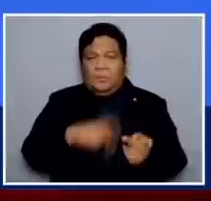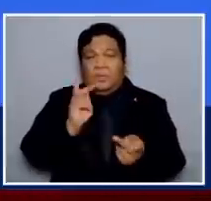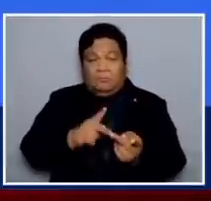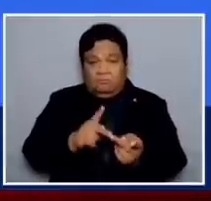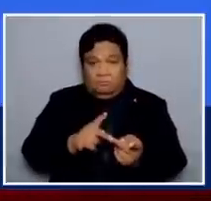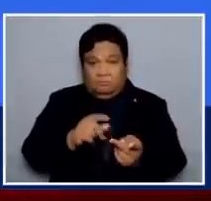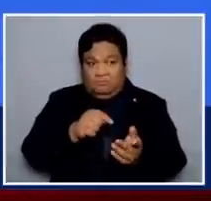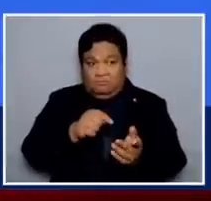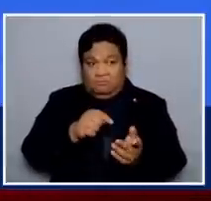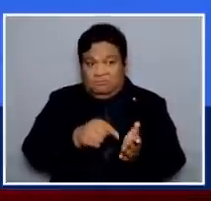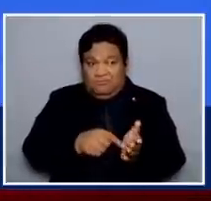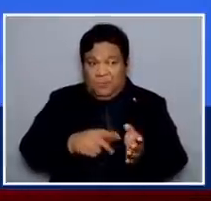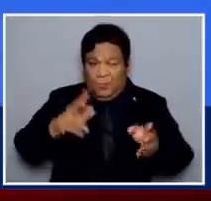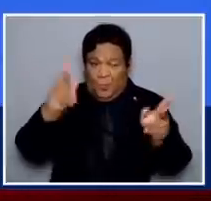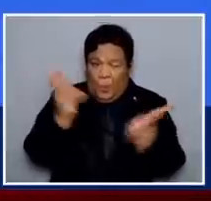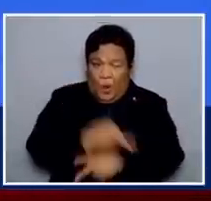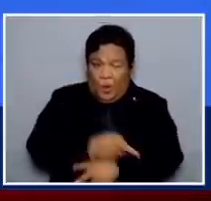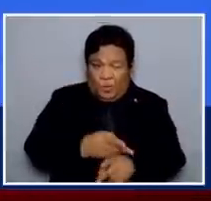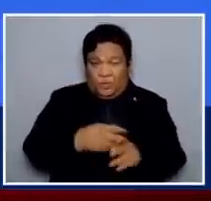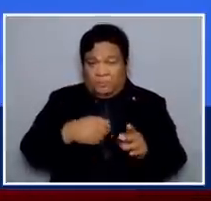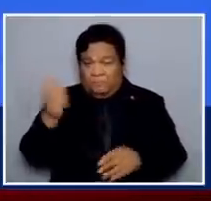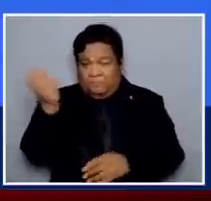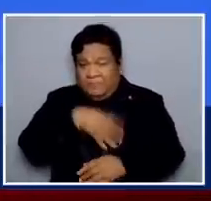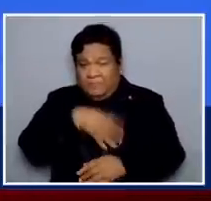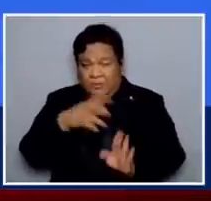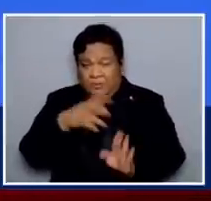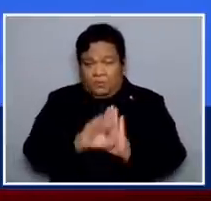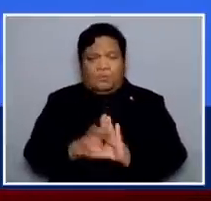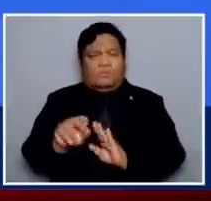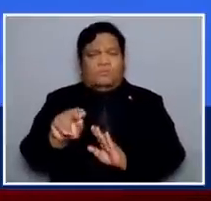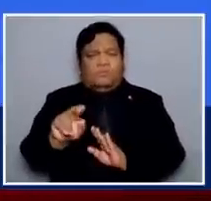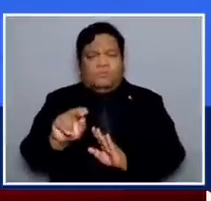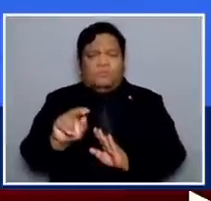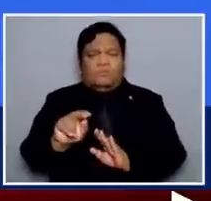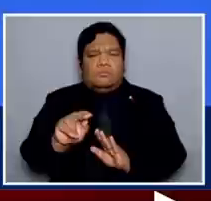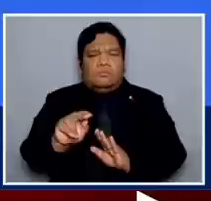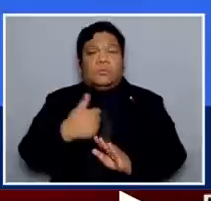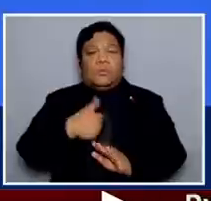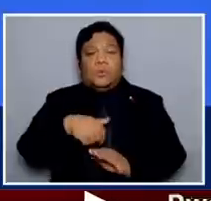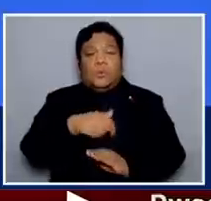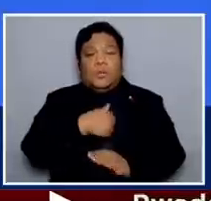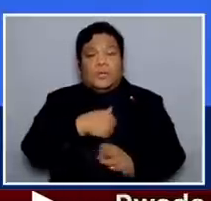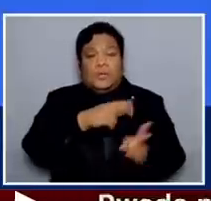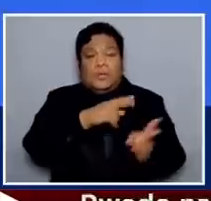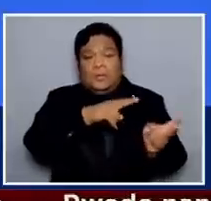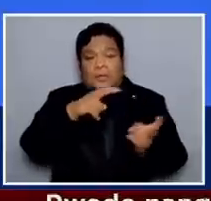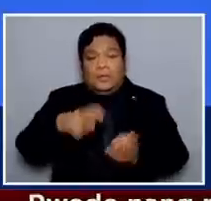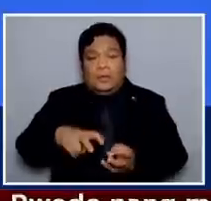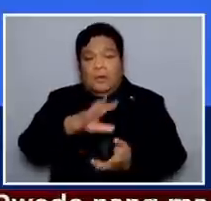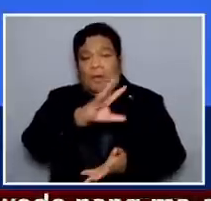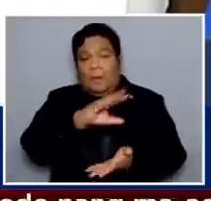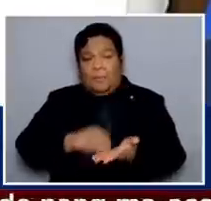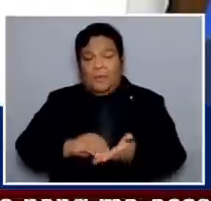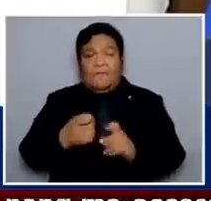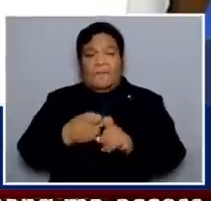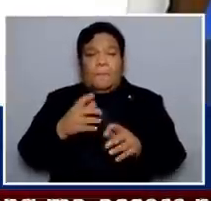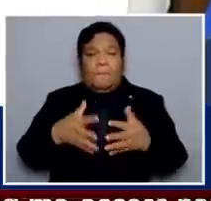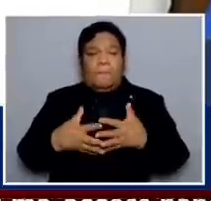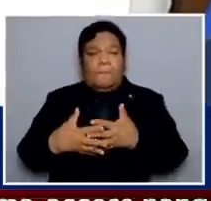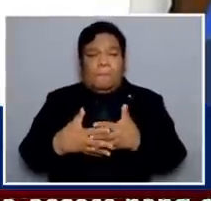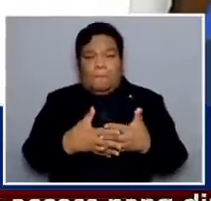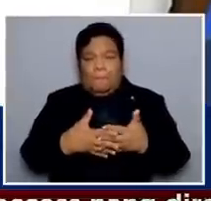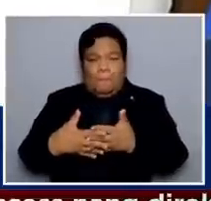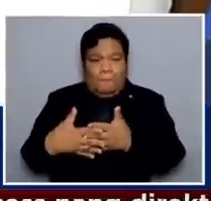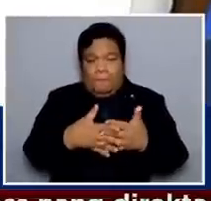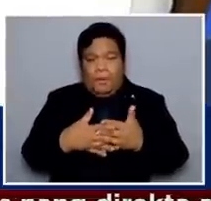worst constitution, but we have copied that from America, word for word halos. Ang